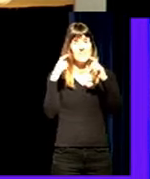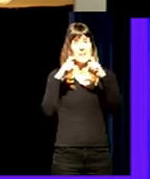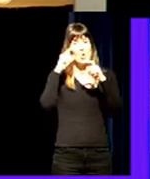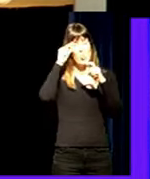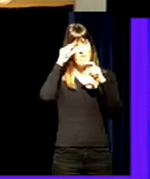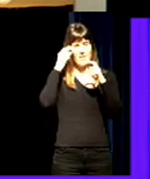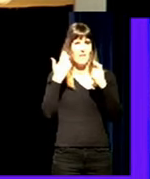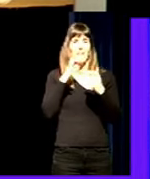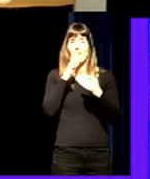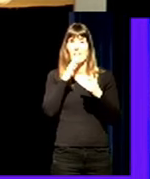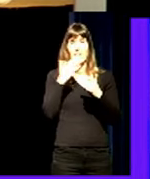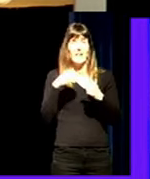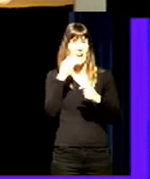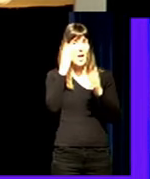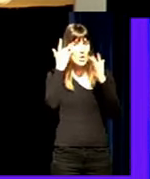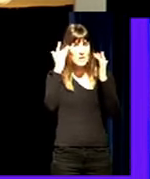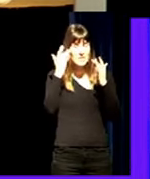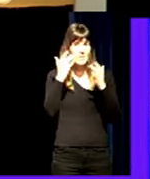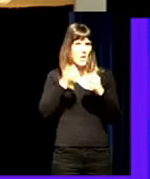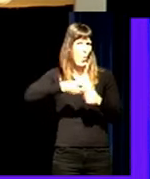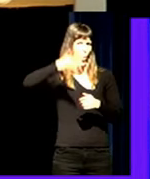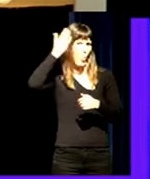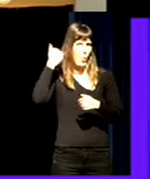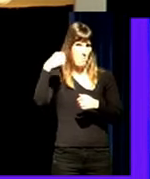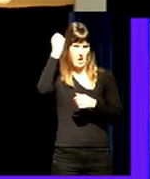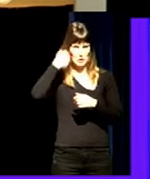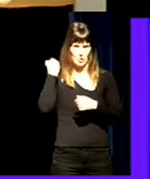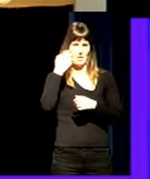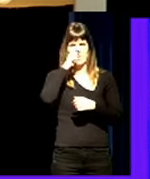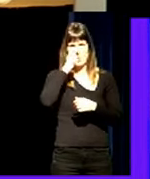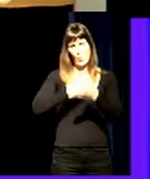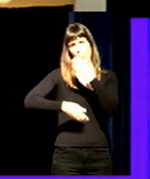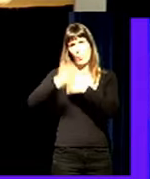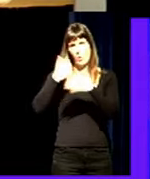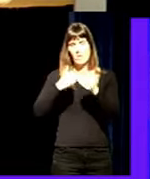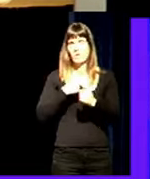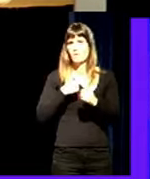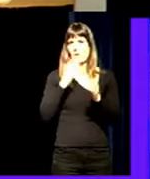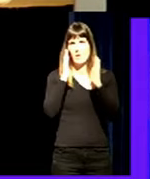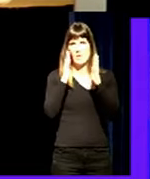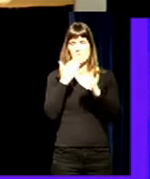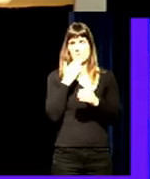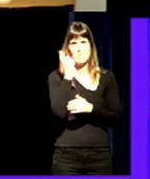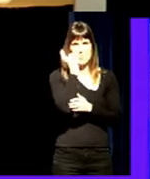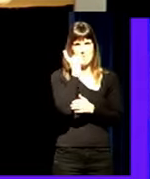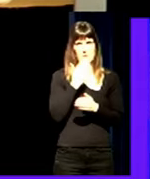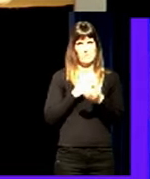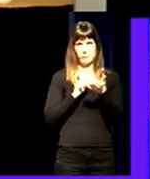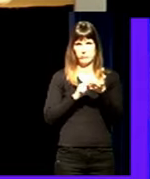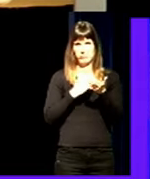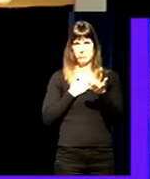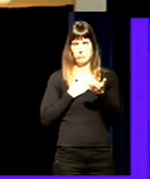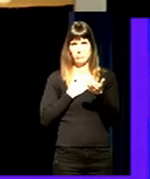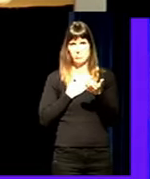pristofeno, más o menos. Baina, baina, nik, neukan telefonoa, ia da, nik,